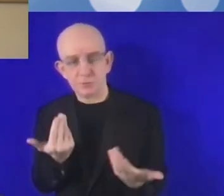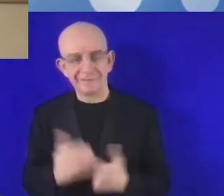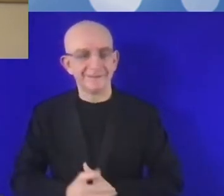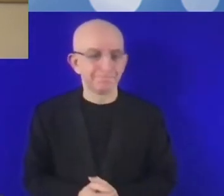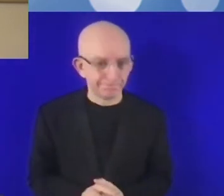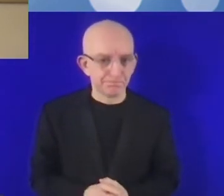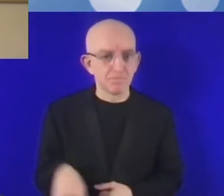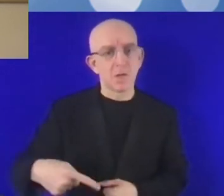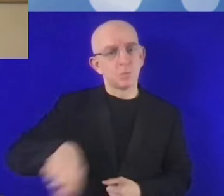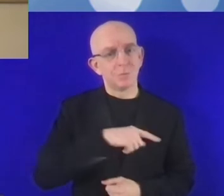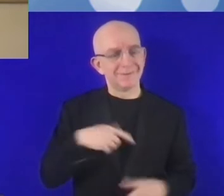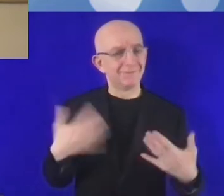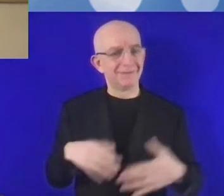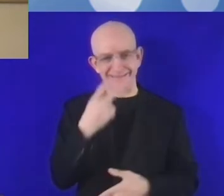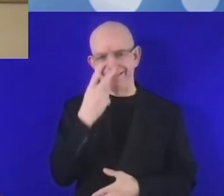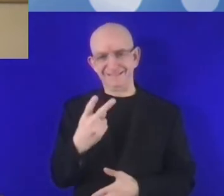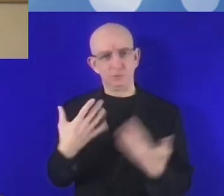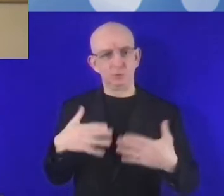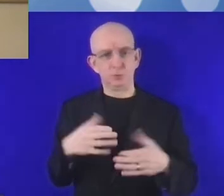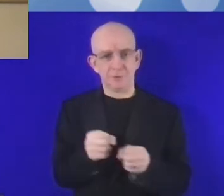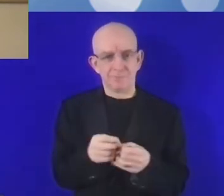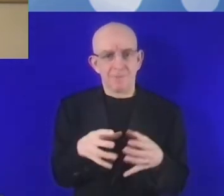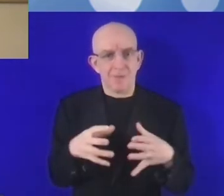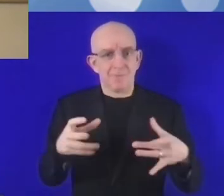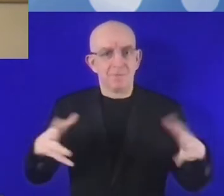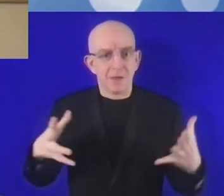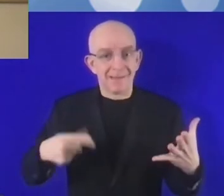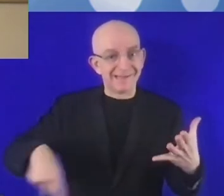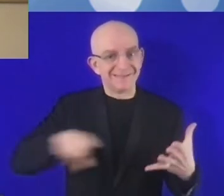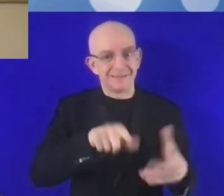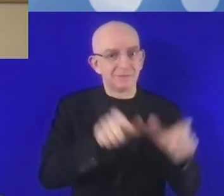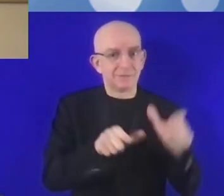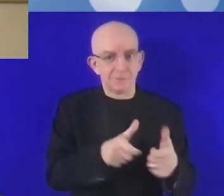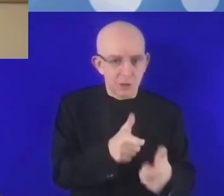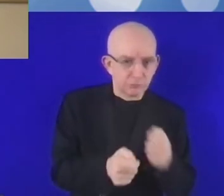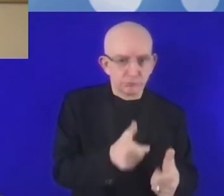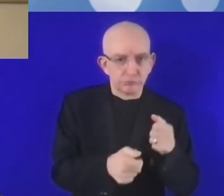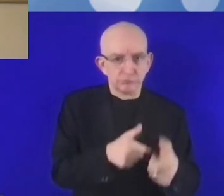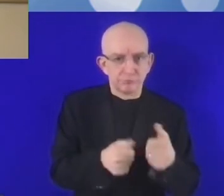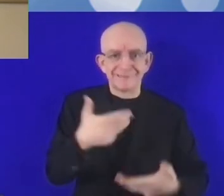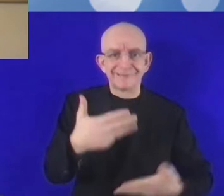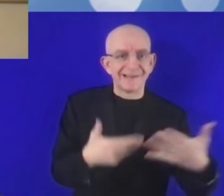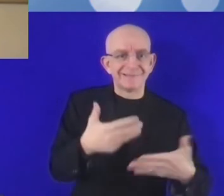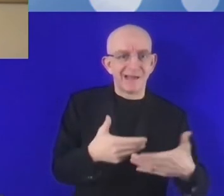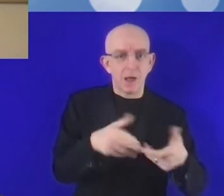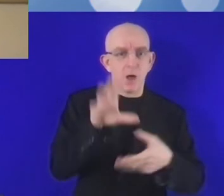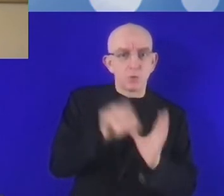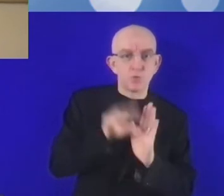d'États, de pays. Nous avons remarqué que sur de nombreux marchés,